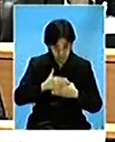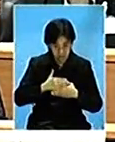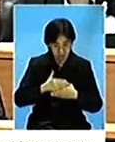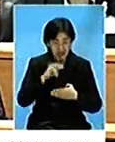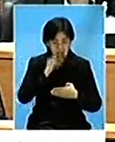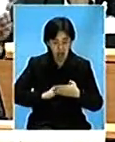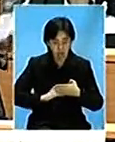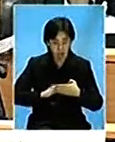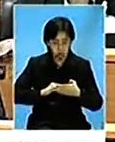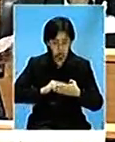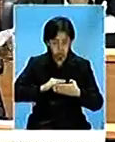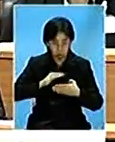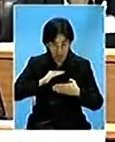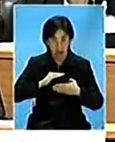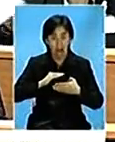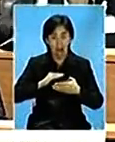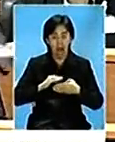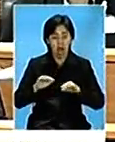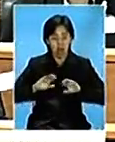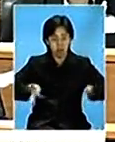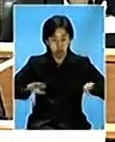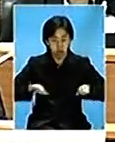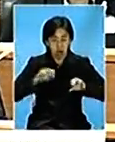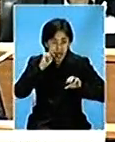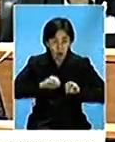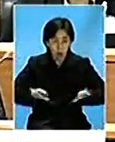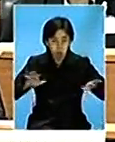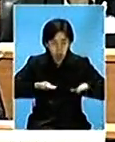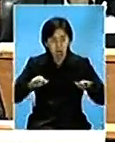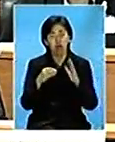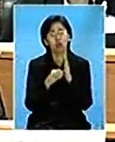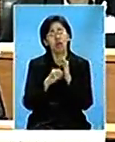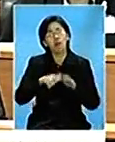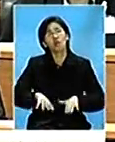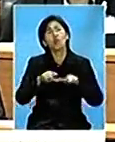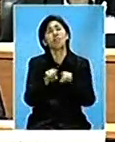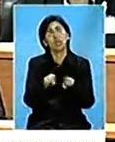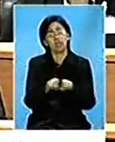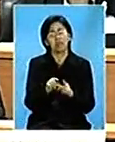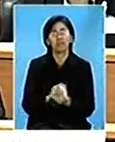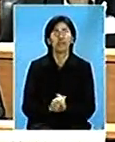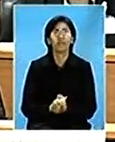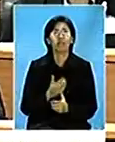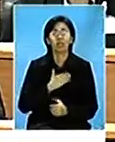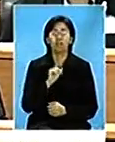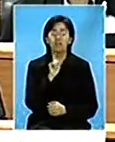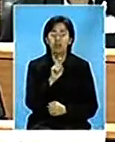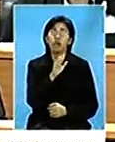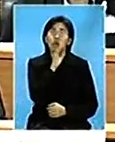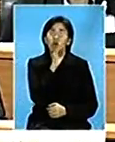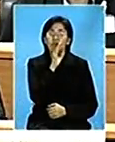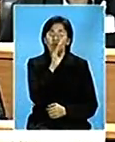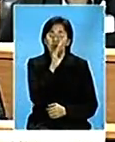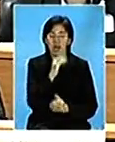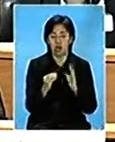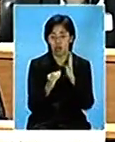มันทะลักออกซ้ายขวามันก็ไหลเข้ากรุงเทพมหานครอยู่ดีครับ คำถามจึงมีว่าถ้าลักษณะที่เป็นเขตปกคร